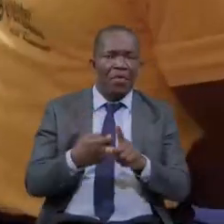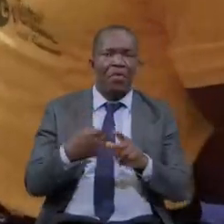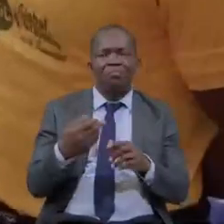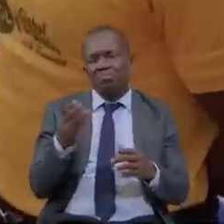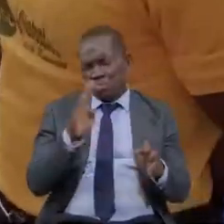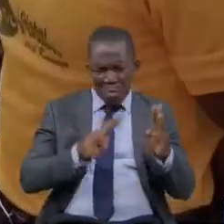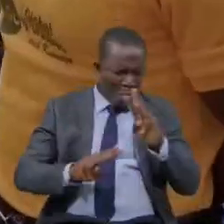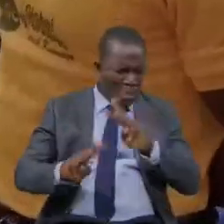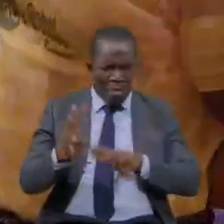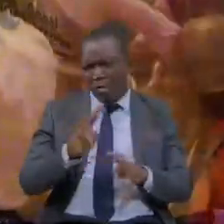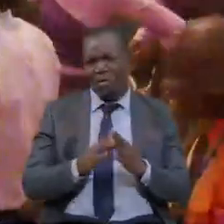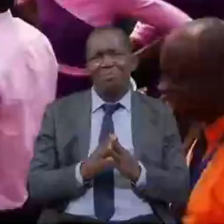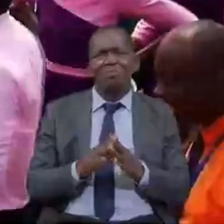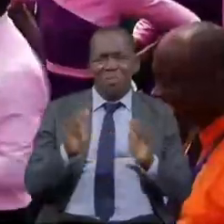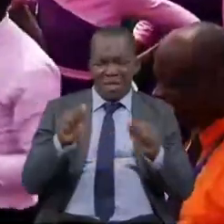Capable